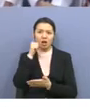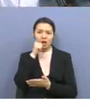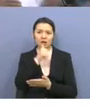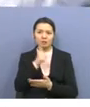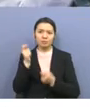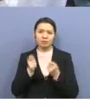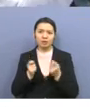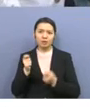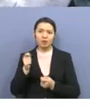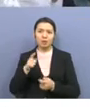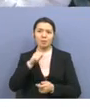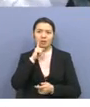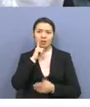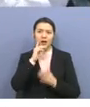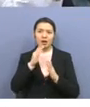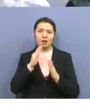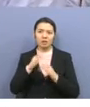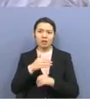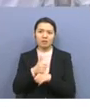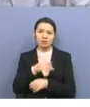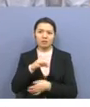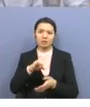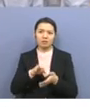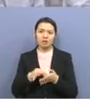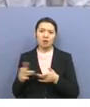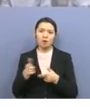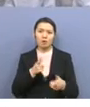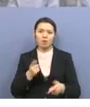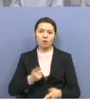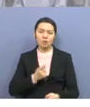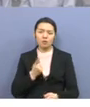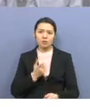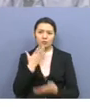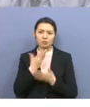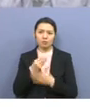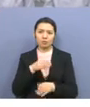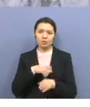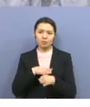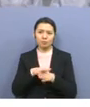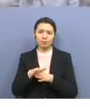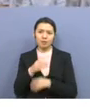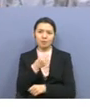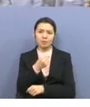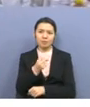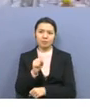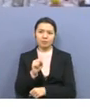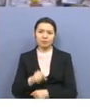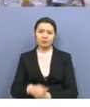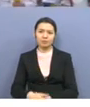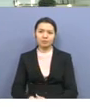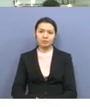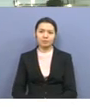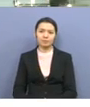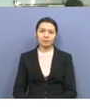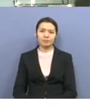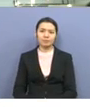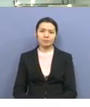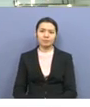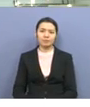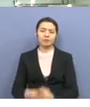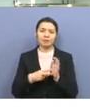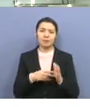үмітіне күлек бөлген жас каратэшілердің басты мақсаты дайындықтағы шеберліктерін іске асырып, жеңіс тұғырынан көріну. Жеті командасында қатысып